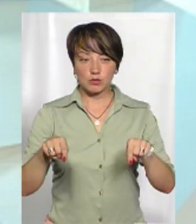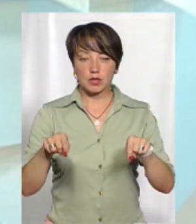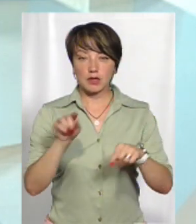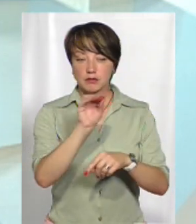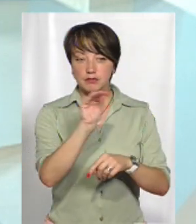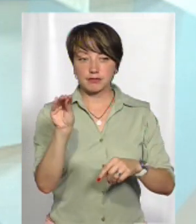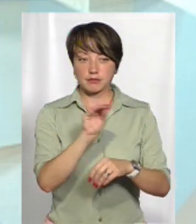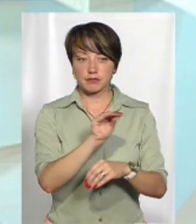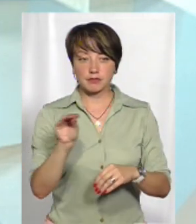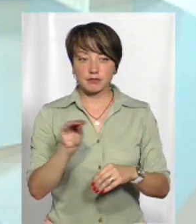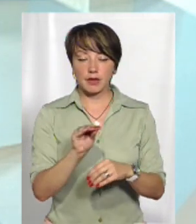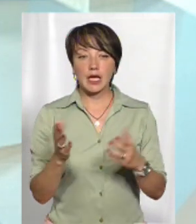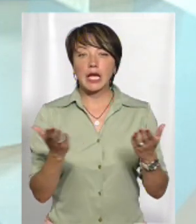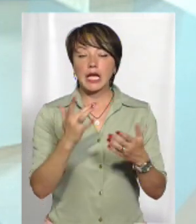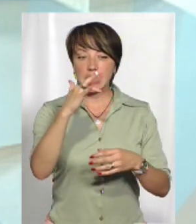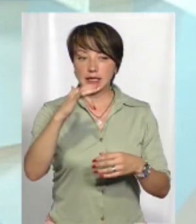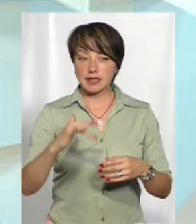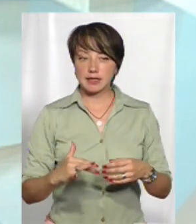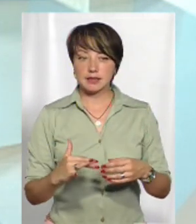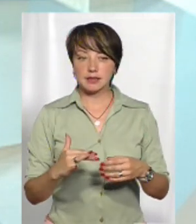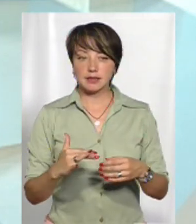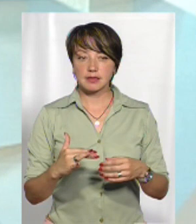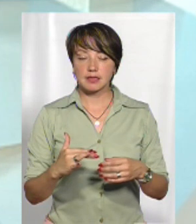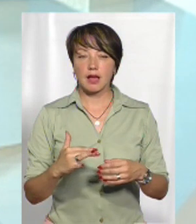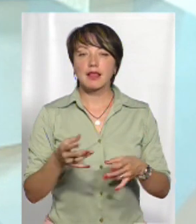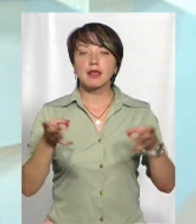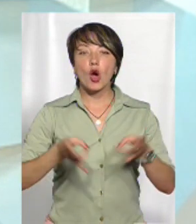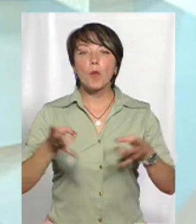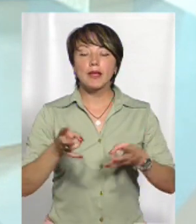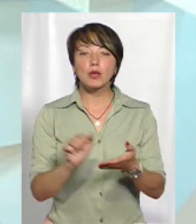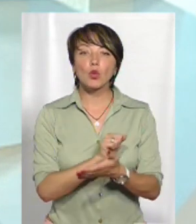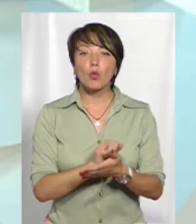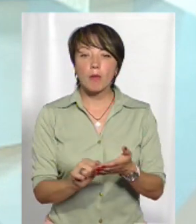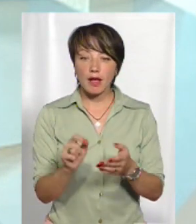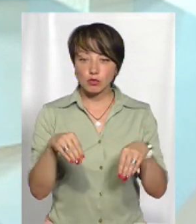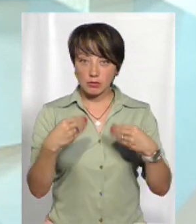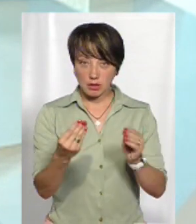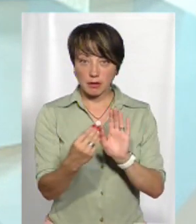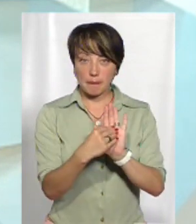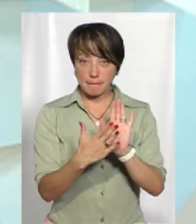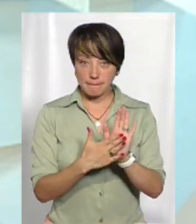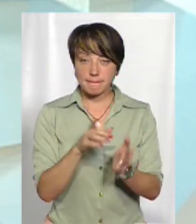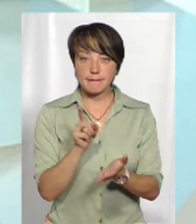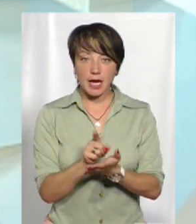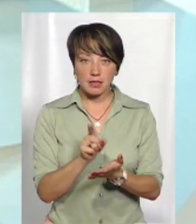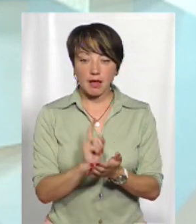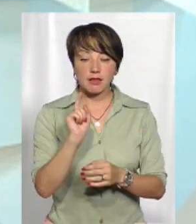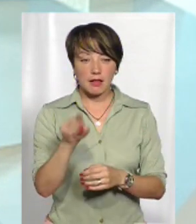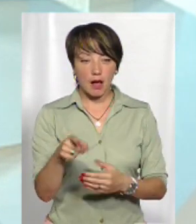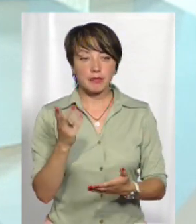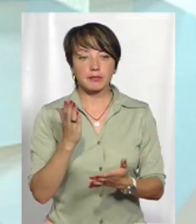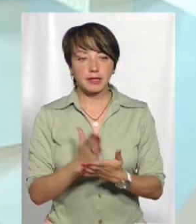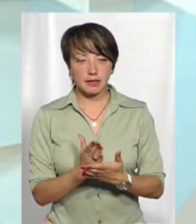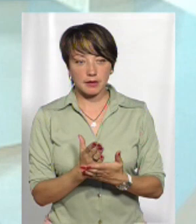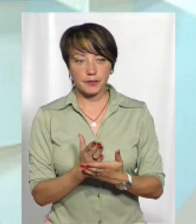якому зазначається, які документи вона може побачити, перелік необхідних документів для призначення певного виду пенсії. Саме там є